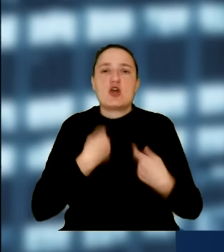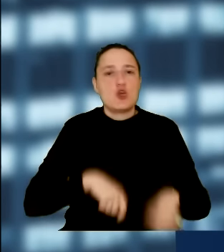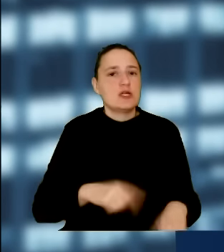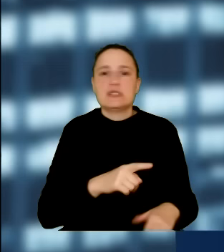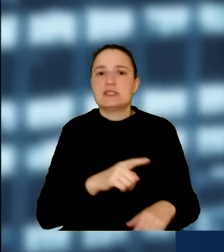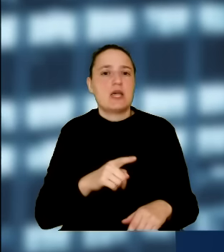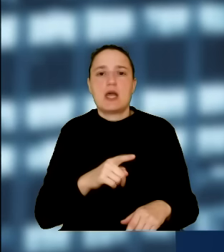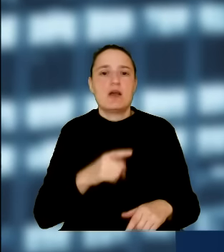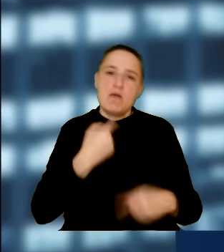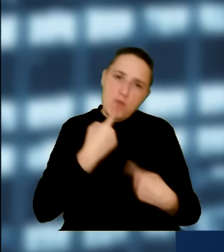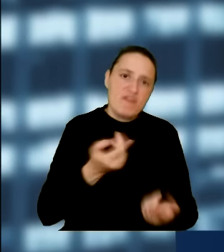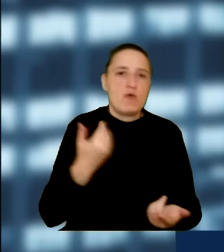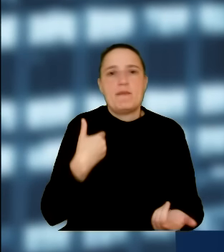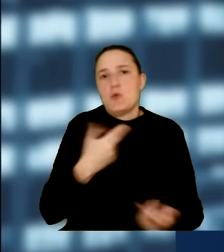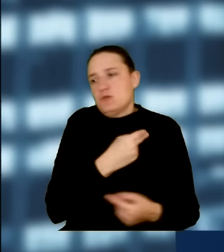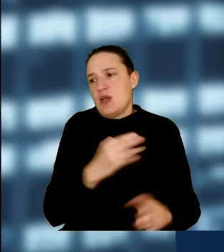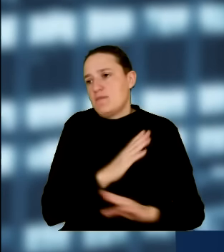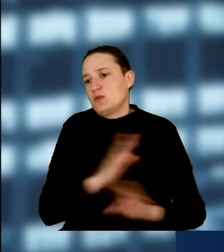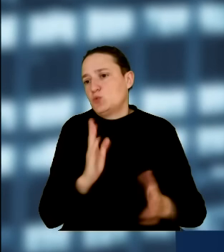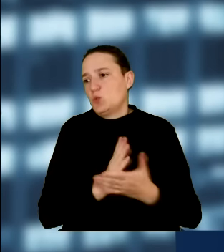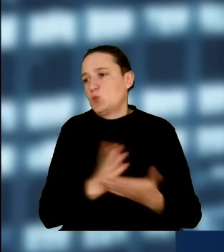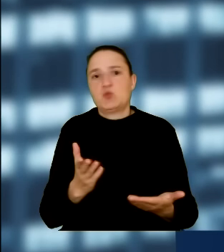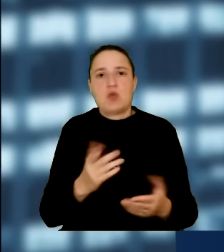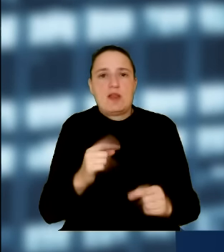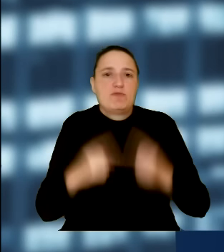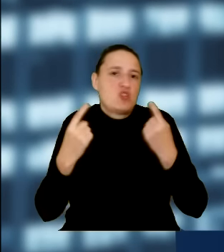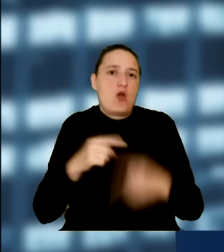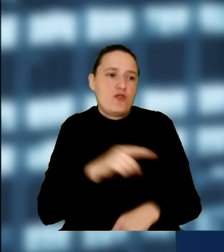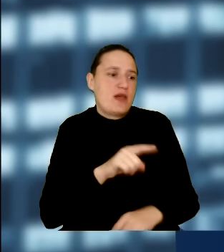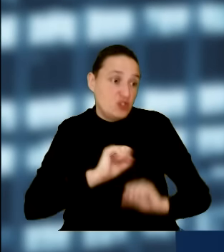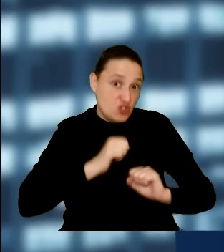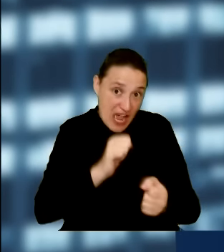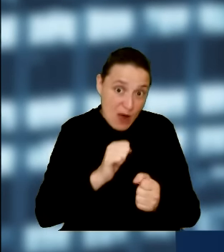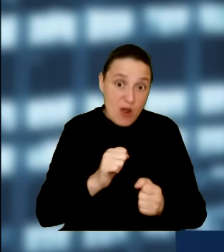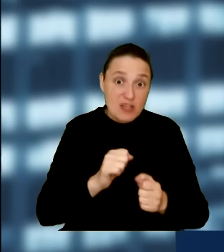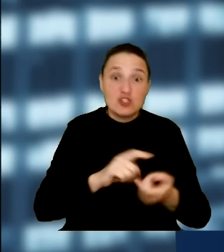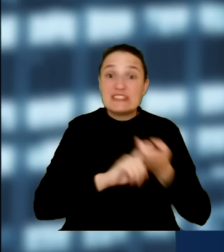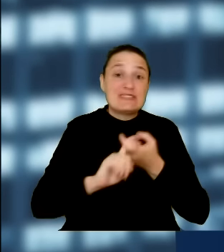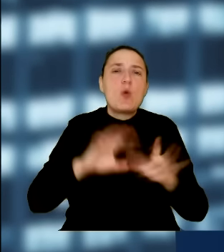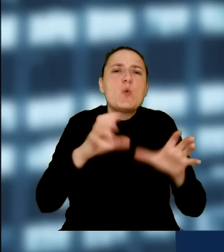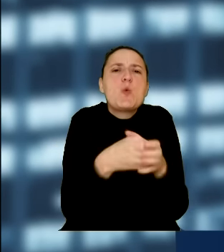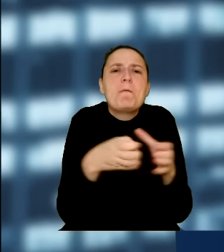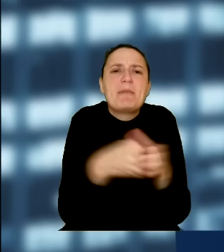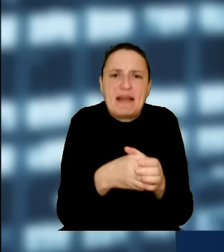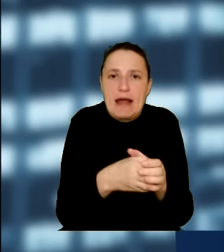działaczy, wypowiadałem się. Nie jestem przekonany, że działaczom związkowym, tej grupce, która okupuje jedno z